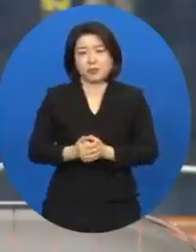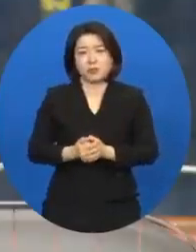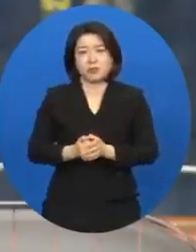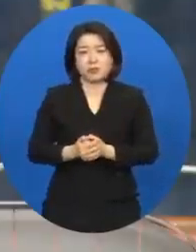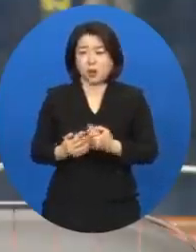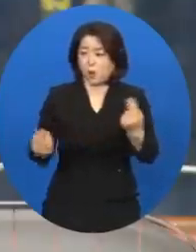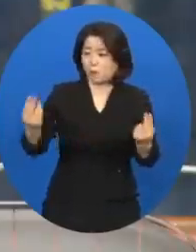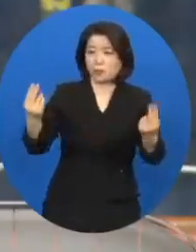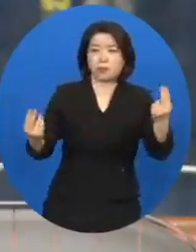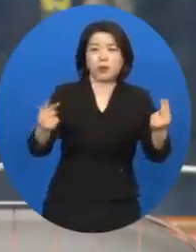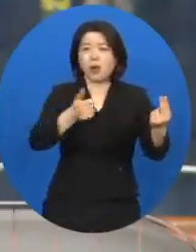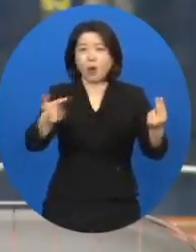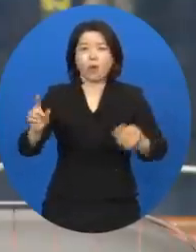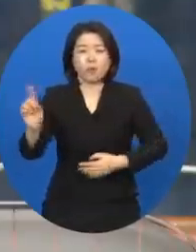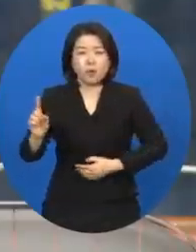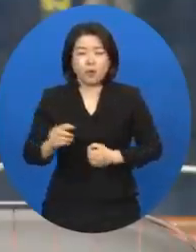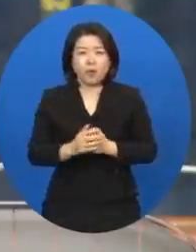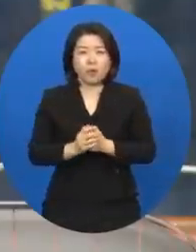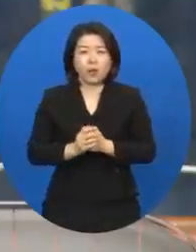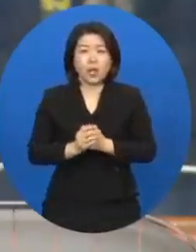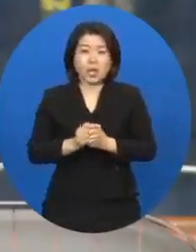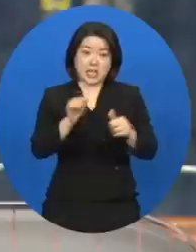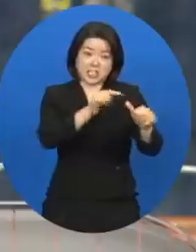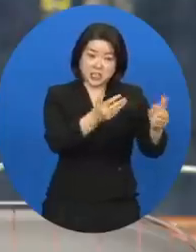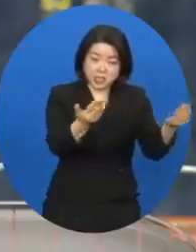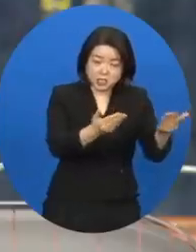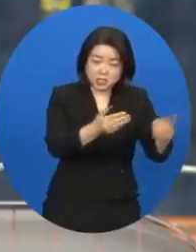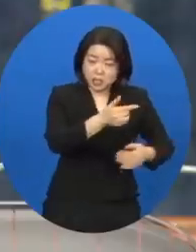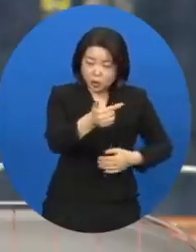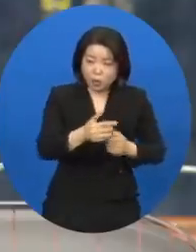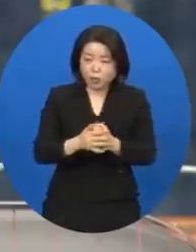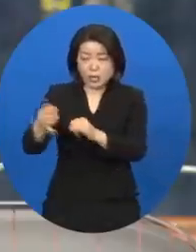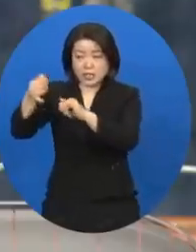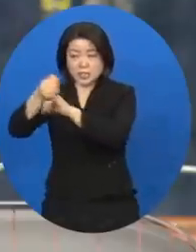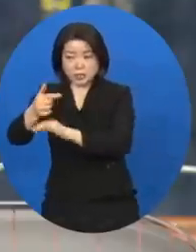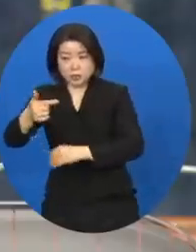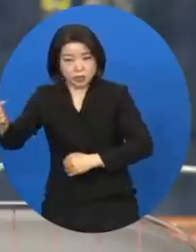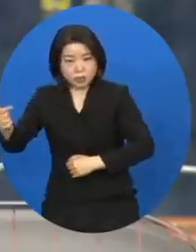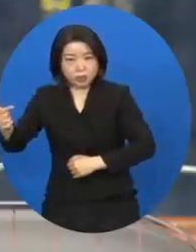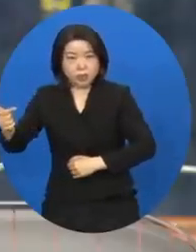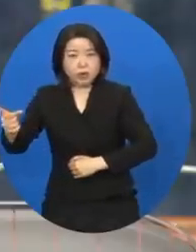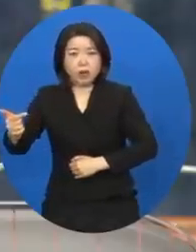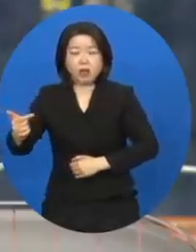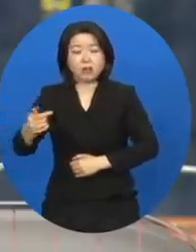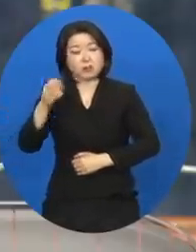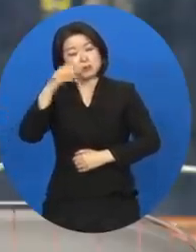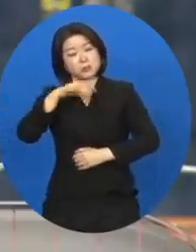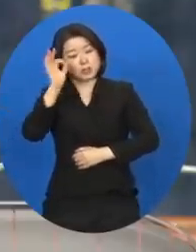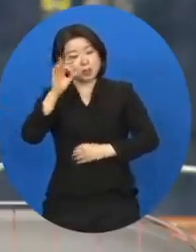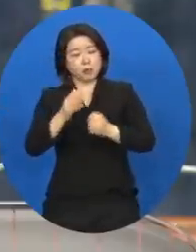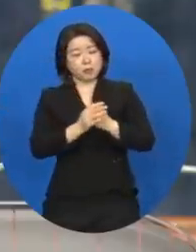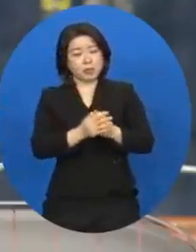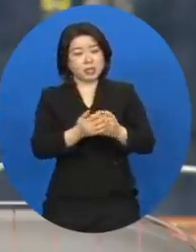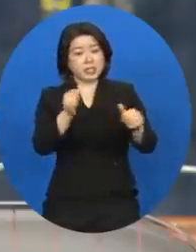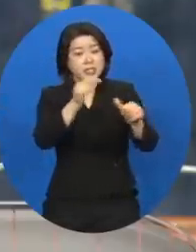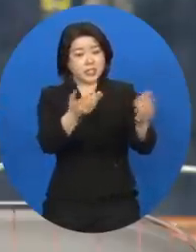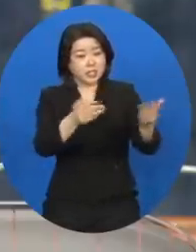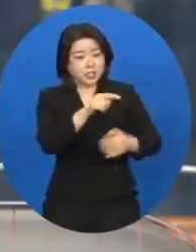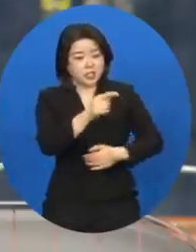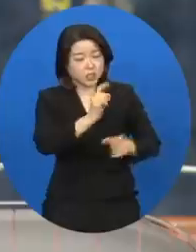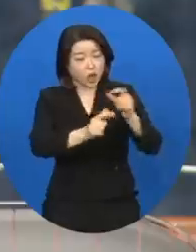커 보여요? 사명이 커 보여요? 약속이 커 보여요? 얼핏 보면 사명이 훨씬 커